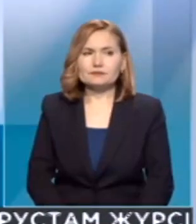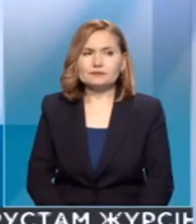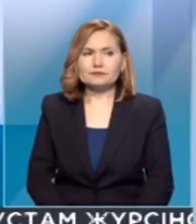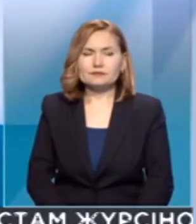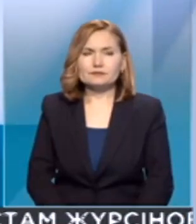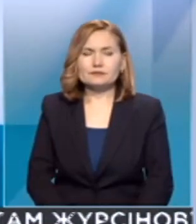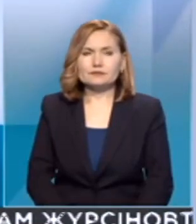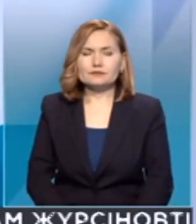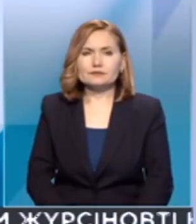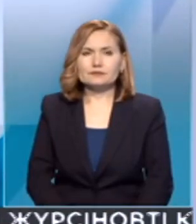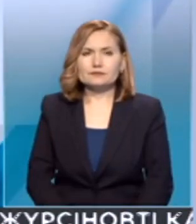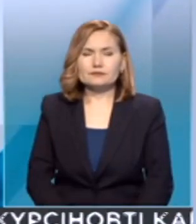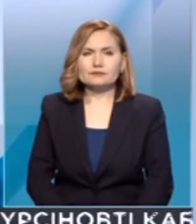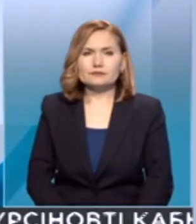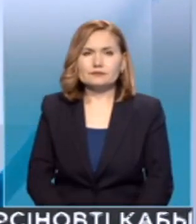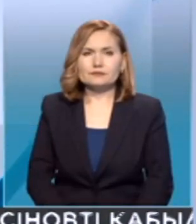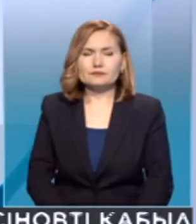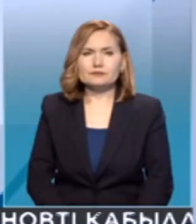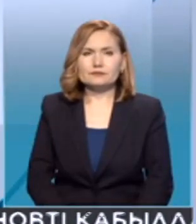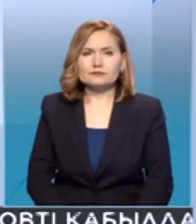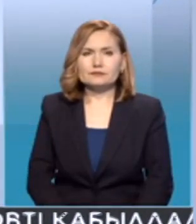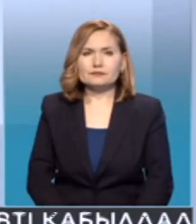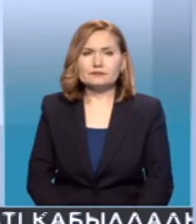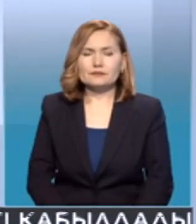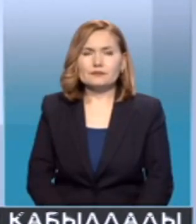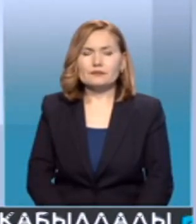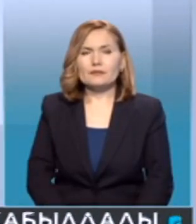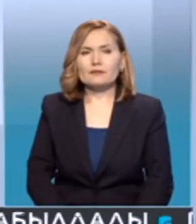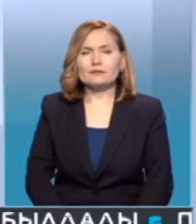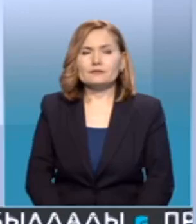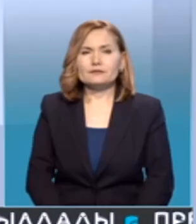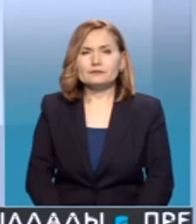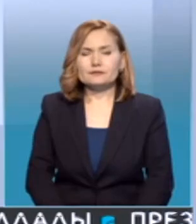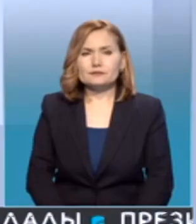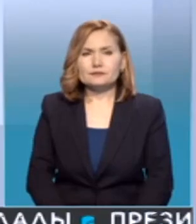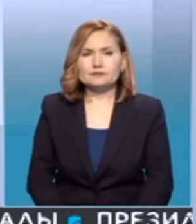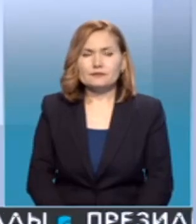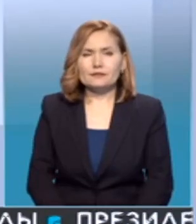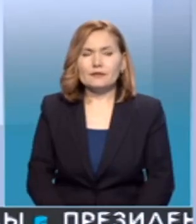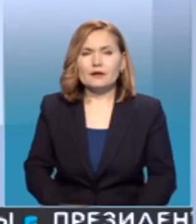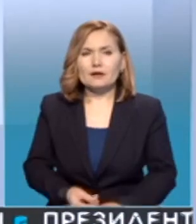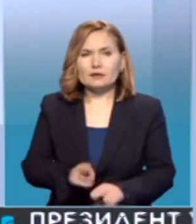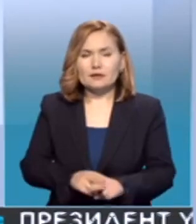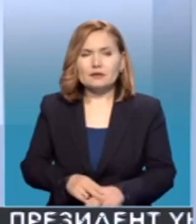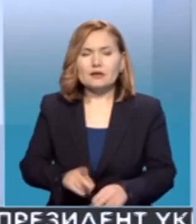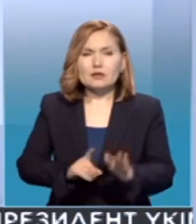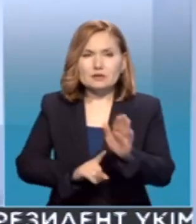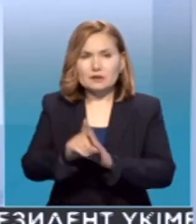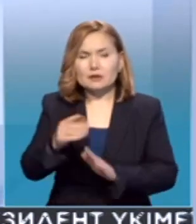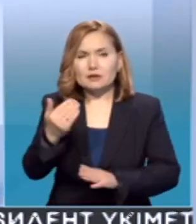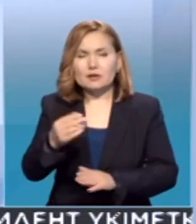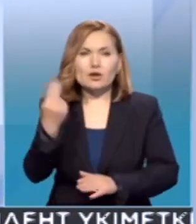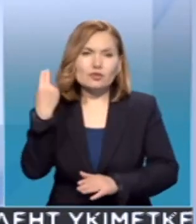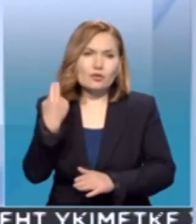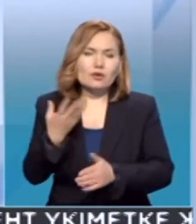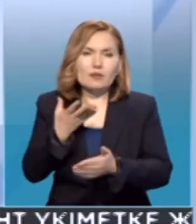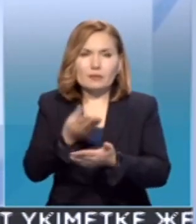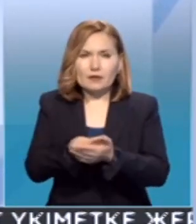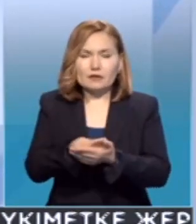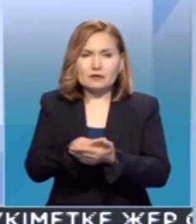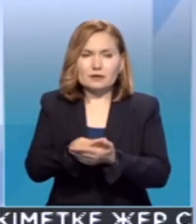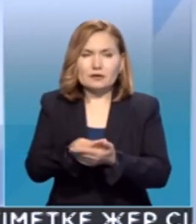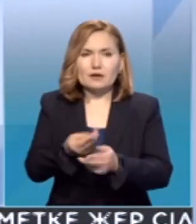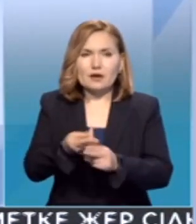Жұмыс жасап отырмын, сіз мен жұмыс жасайсың ба? Мына бірінші қарызын төлесең, қалай спокойно жүресің еркек басымен? Жоқ, қалай